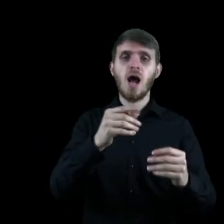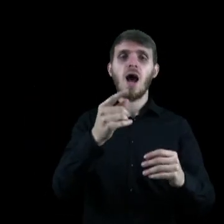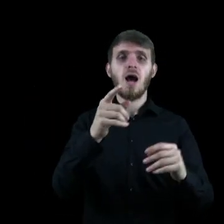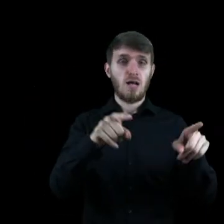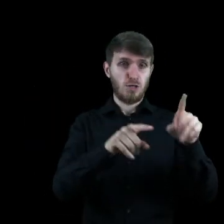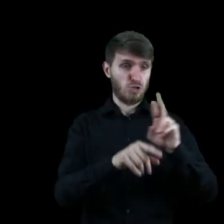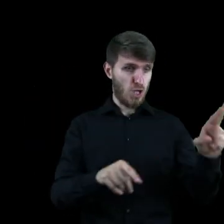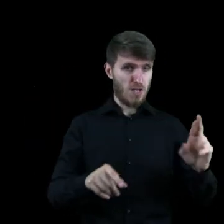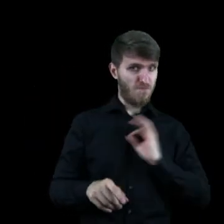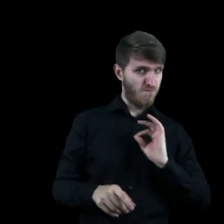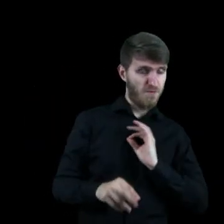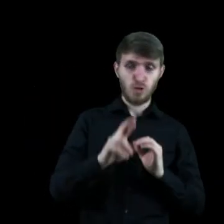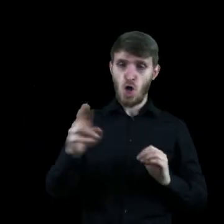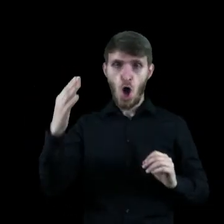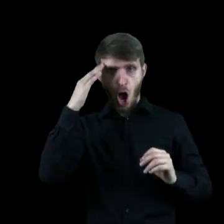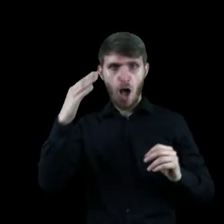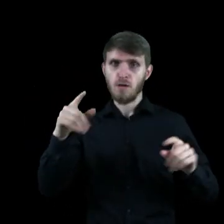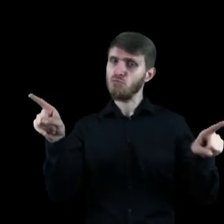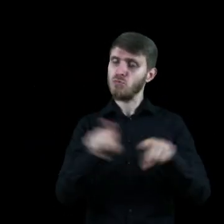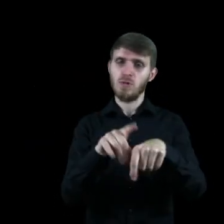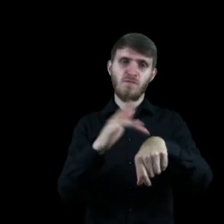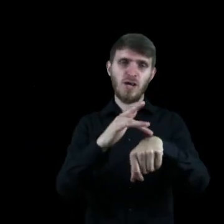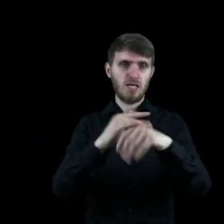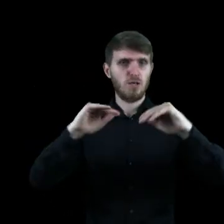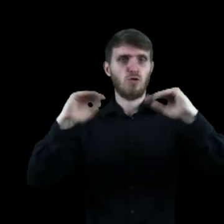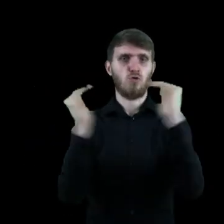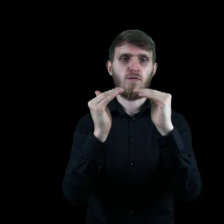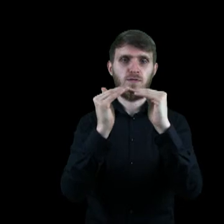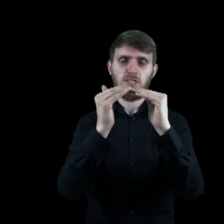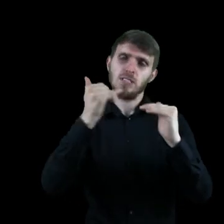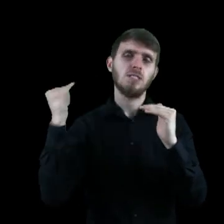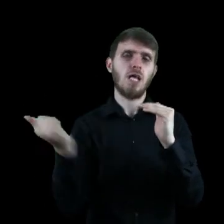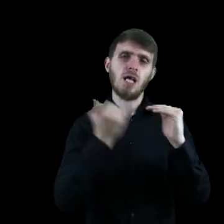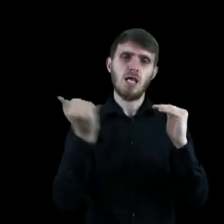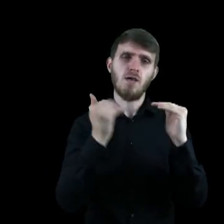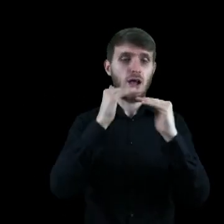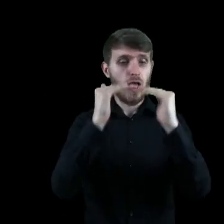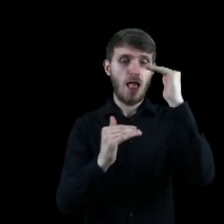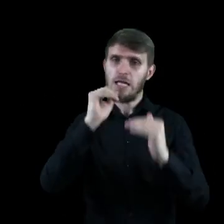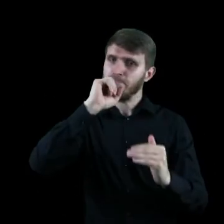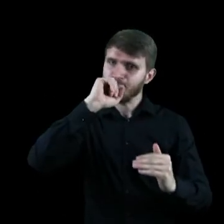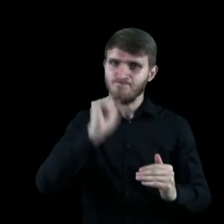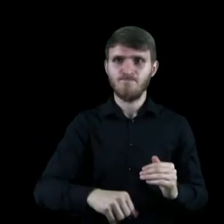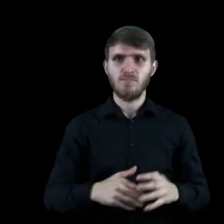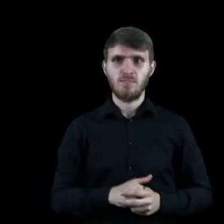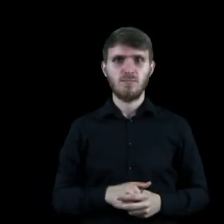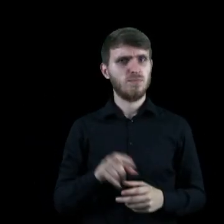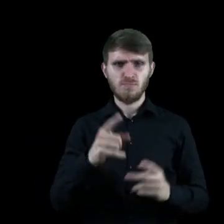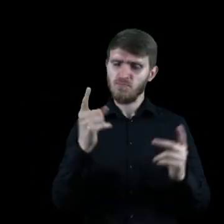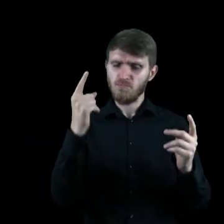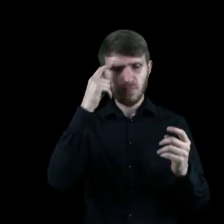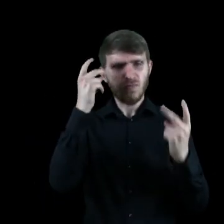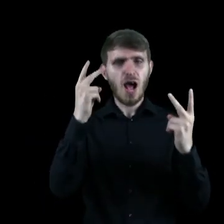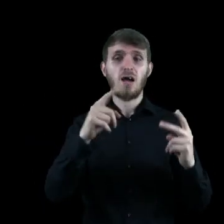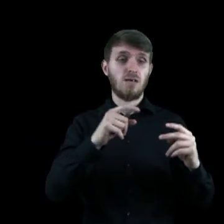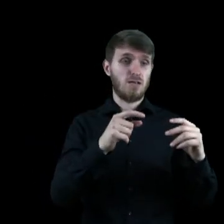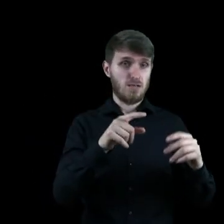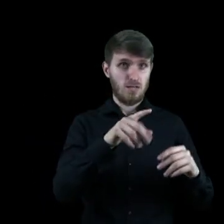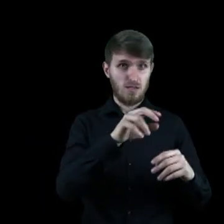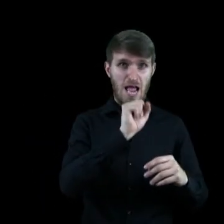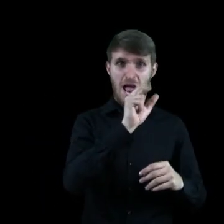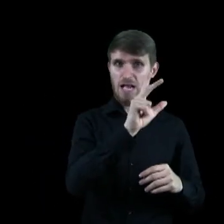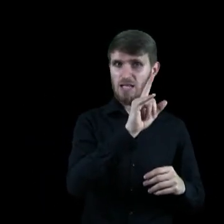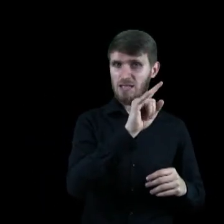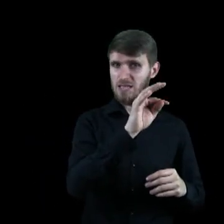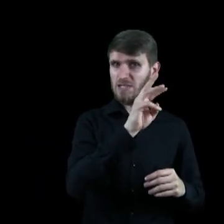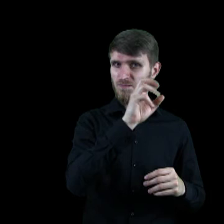się na zakup odpowiednich aktywów. W związku z czym pasywa muszą być równe aktywom. I możemy to w zasadzie zapisać, bo